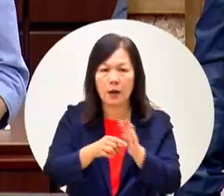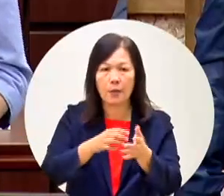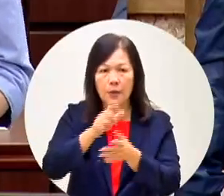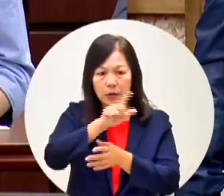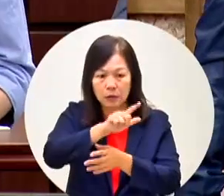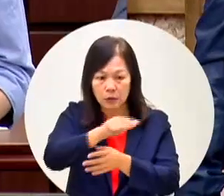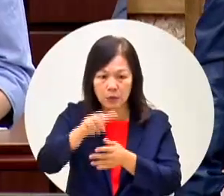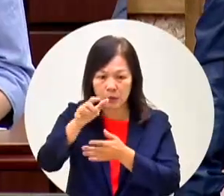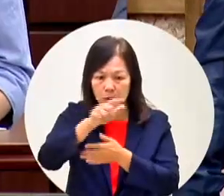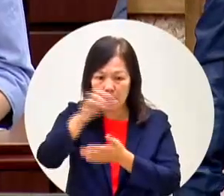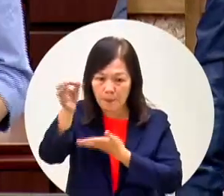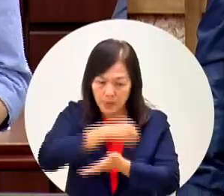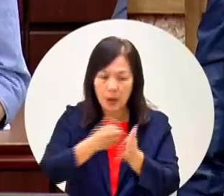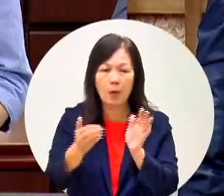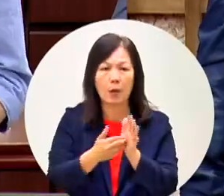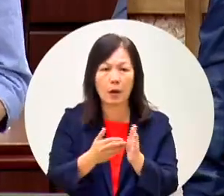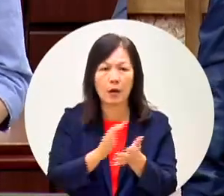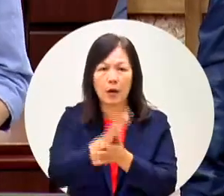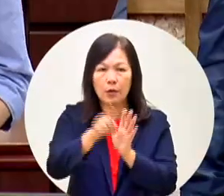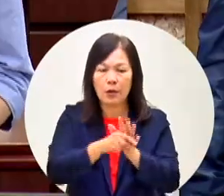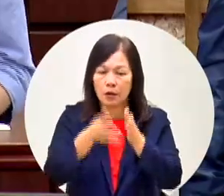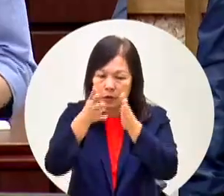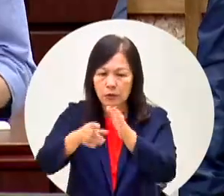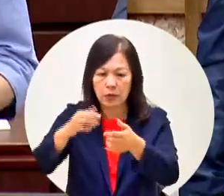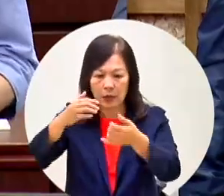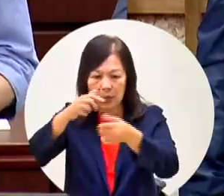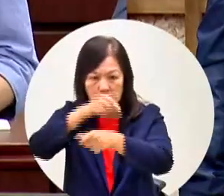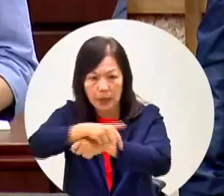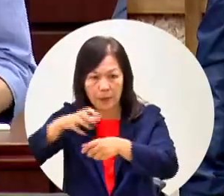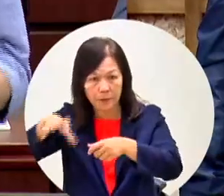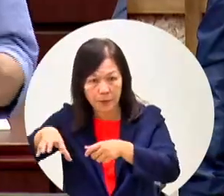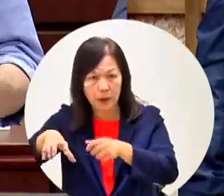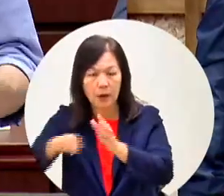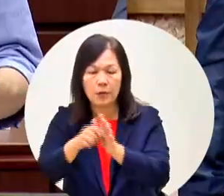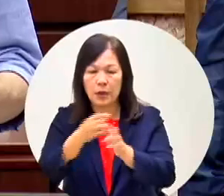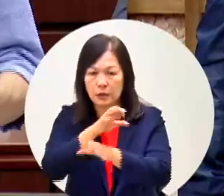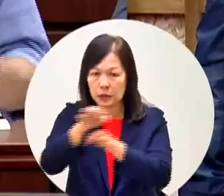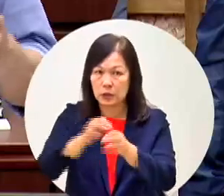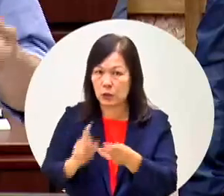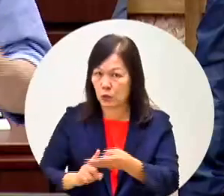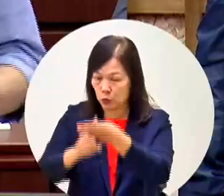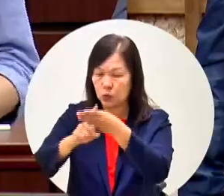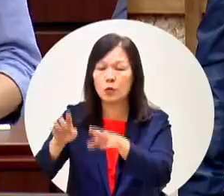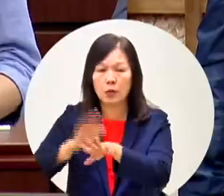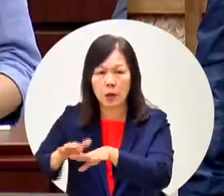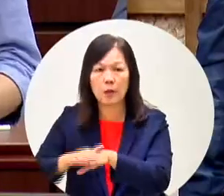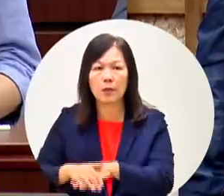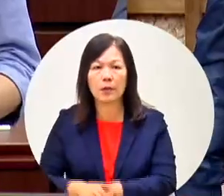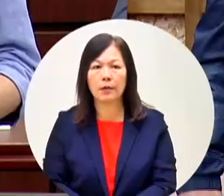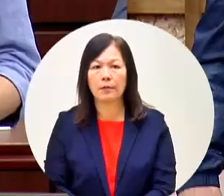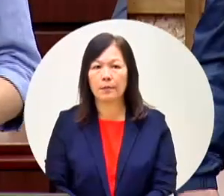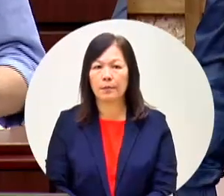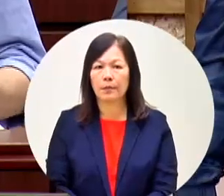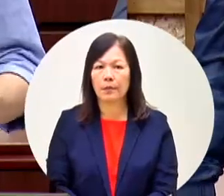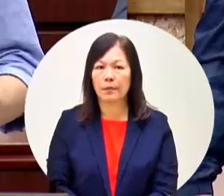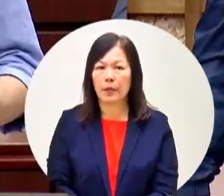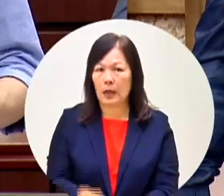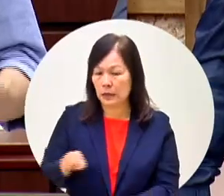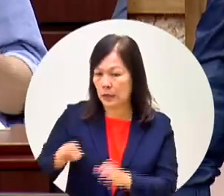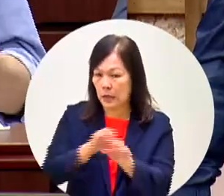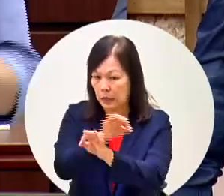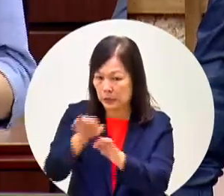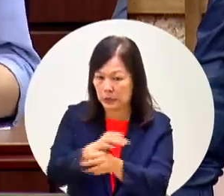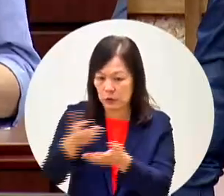以经济为主，我们一定要以经济为主。那这个是在经济的交流可以符